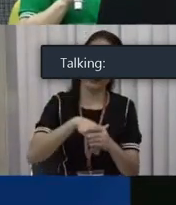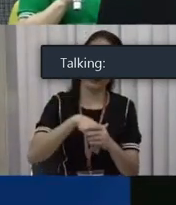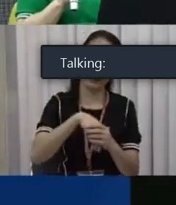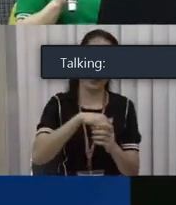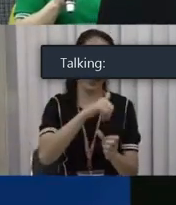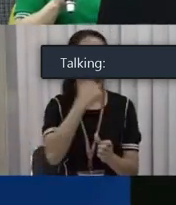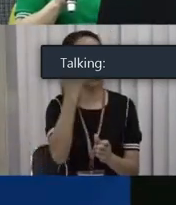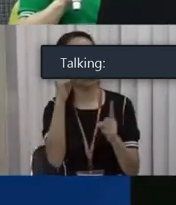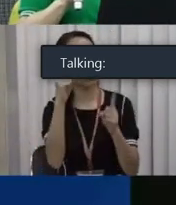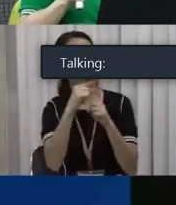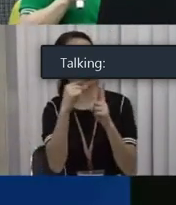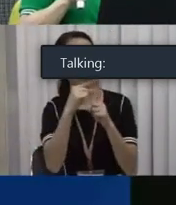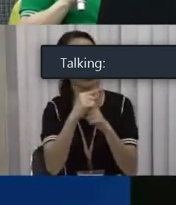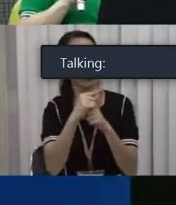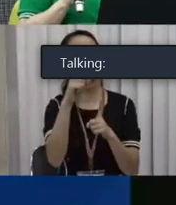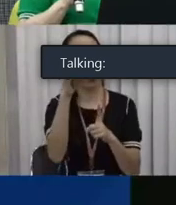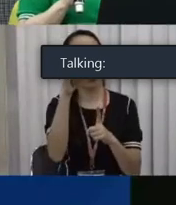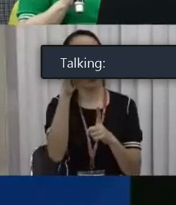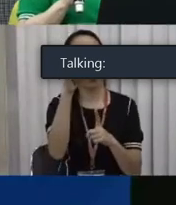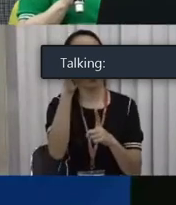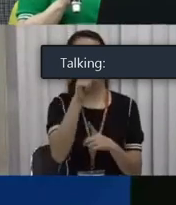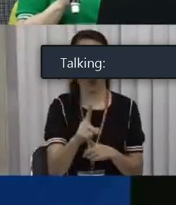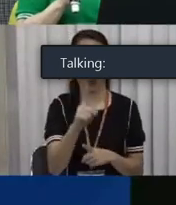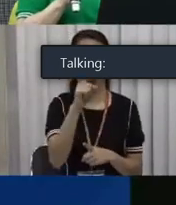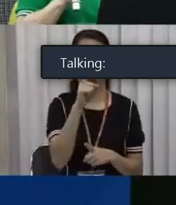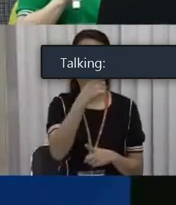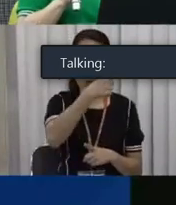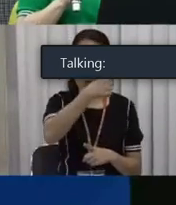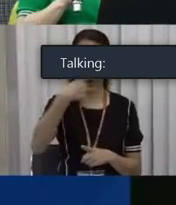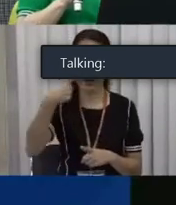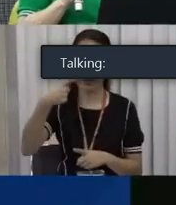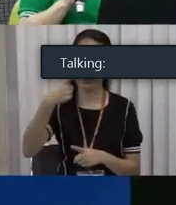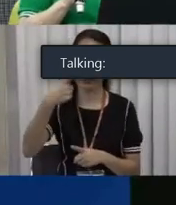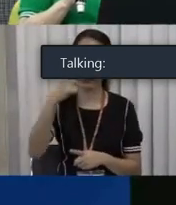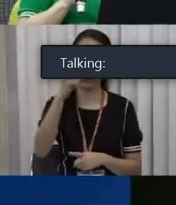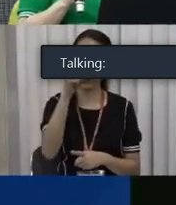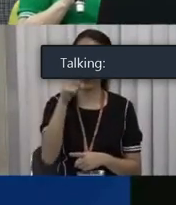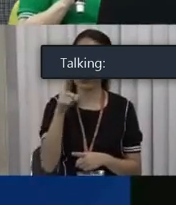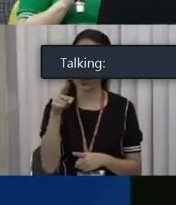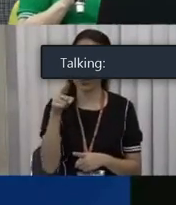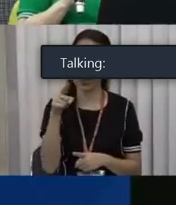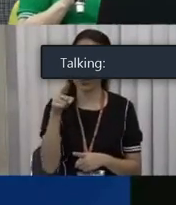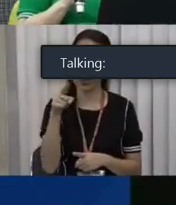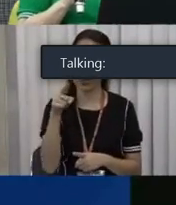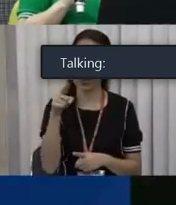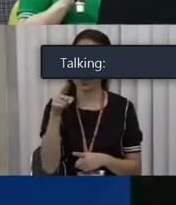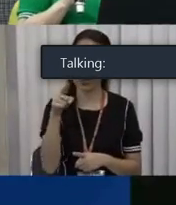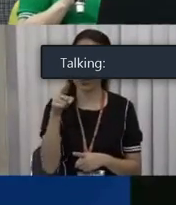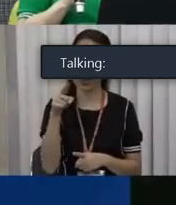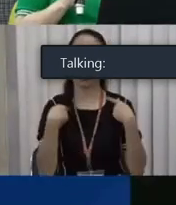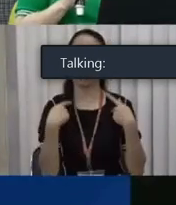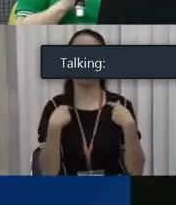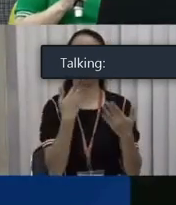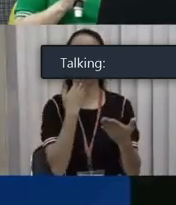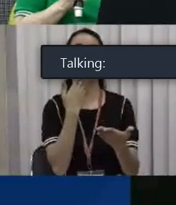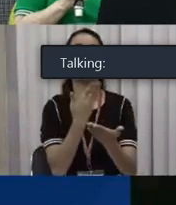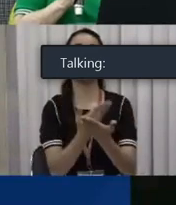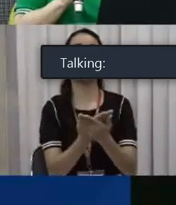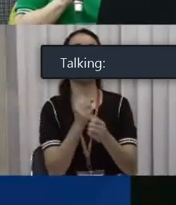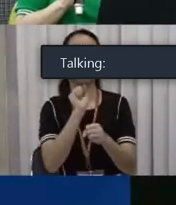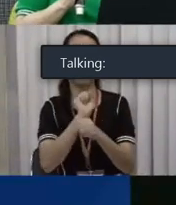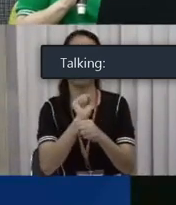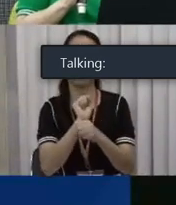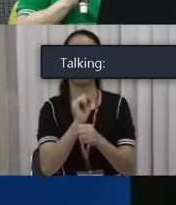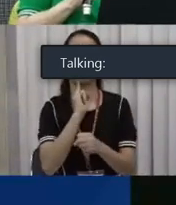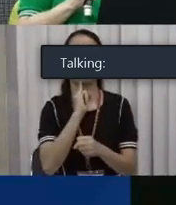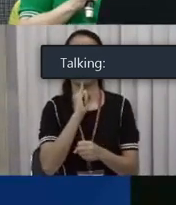gikinahanglan kita para mabuhi og maayo, makapanarbaho og maayo, og naay relasyon sa atong